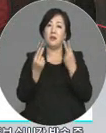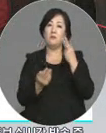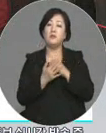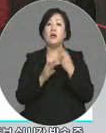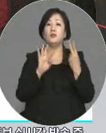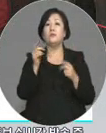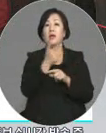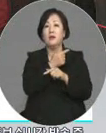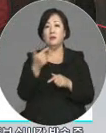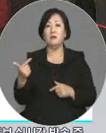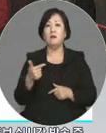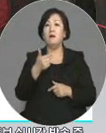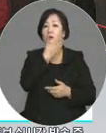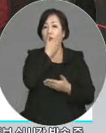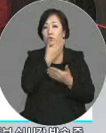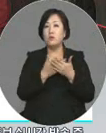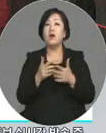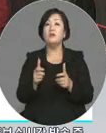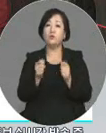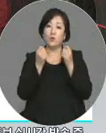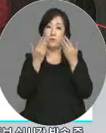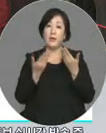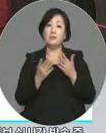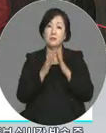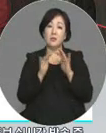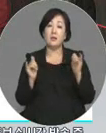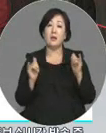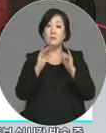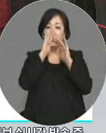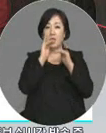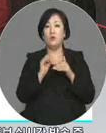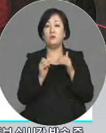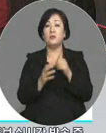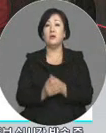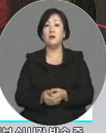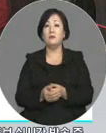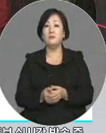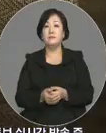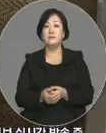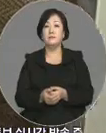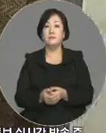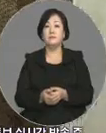흘려 귀한 졸업장을 따낸 사람들이 있습니다. 김익현 기자입니다.